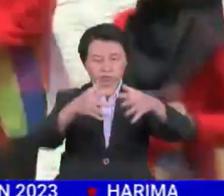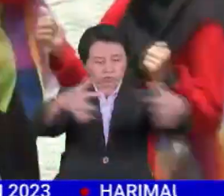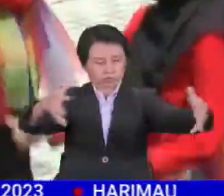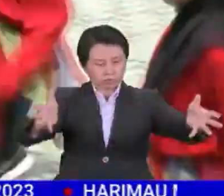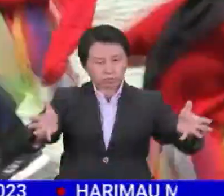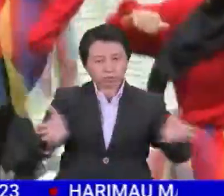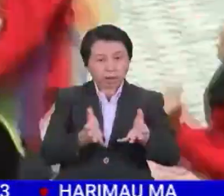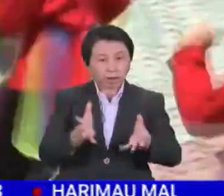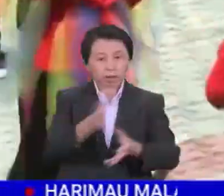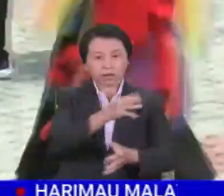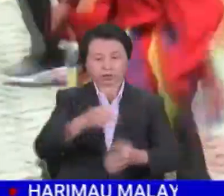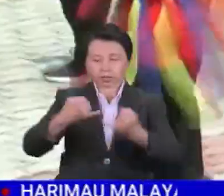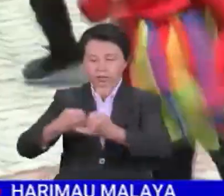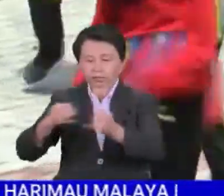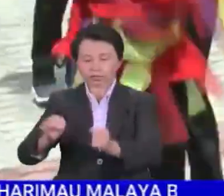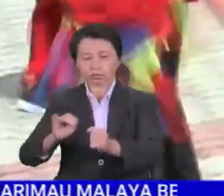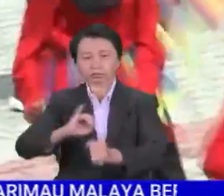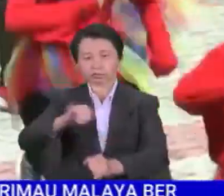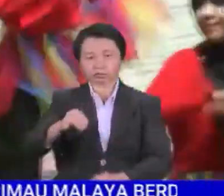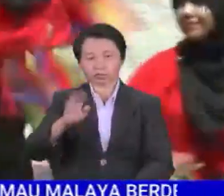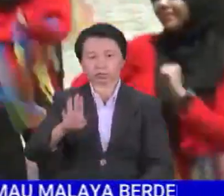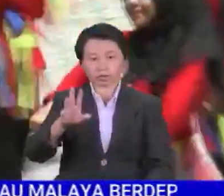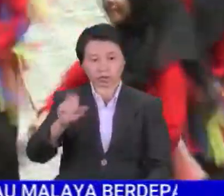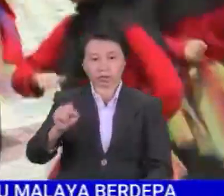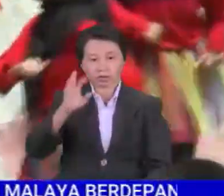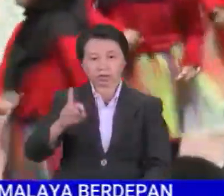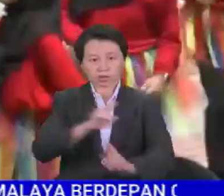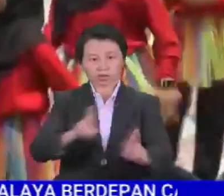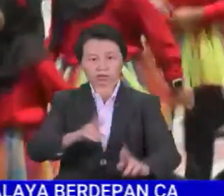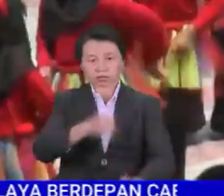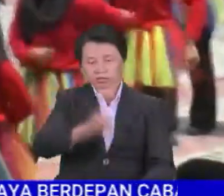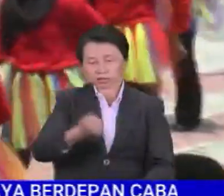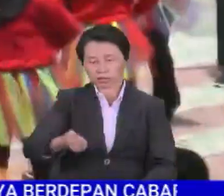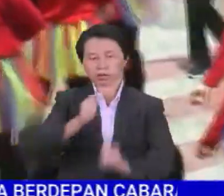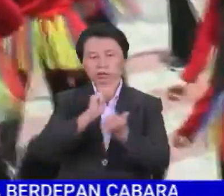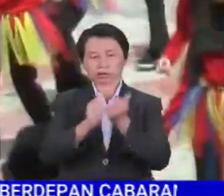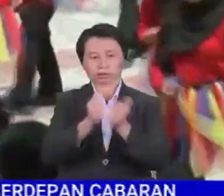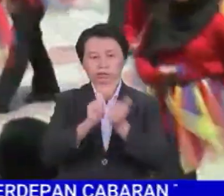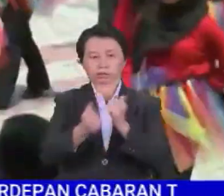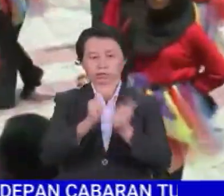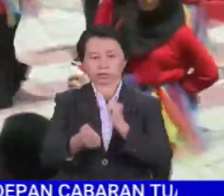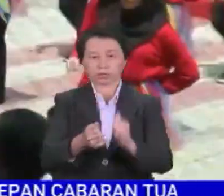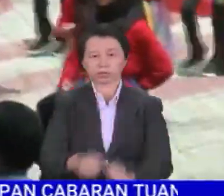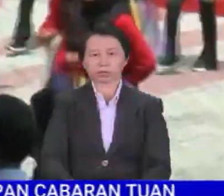pagar stadium, manakala Jabatan Pendidikan Negeri akan menyediakan peralatan sukan.